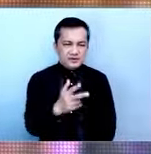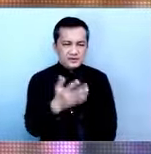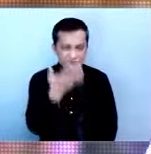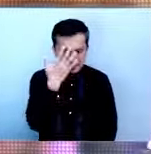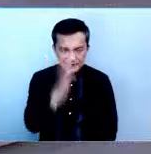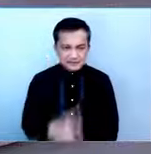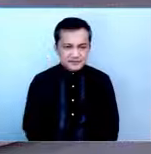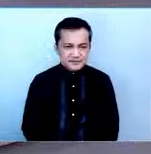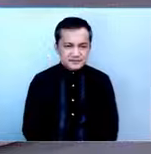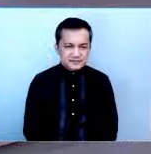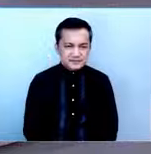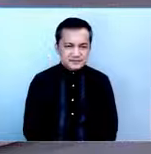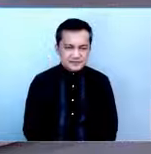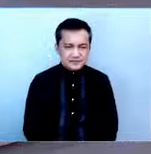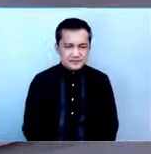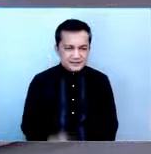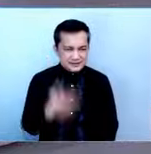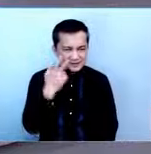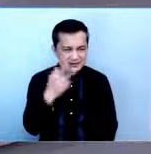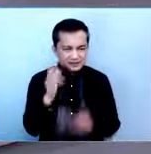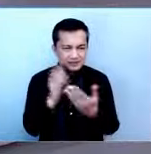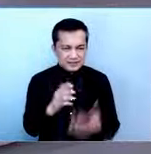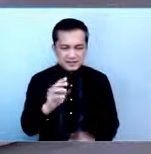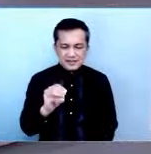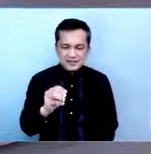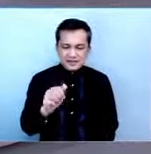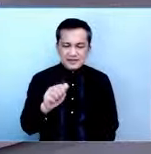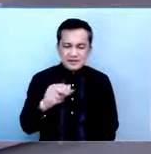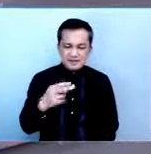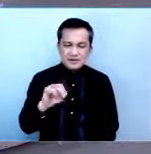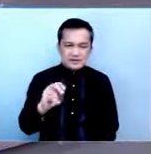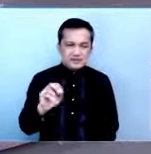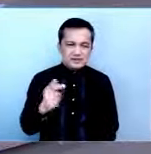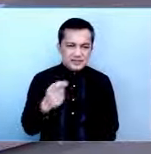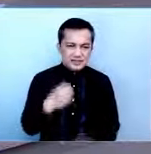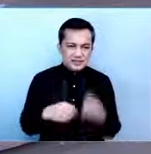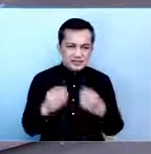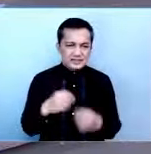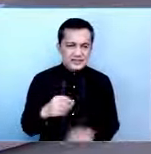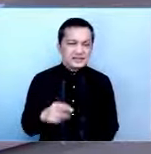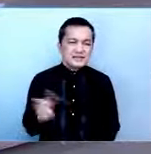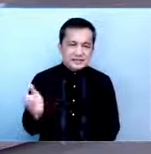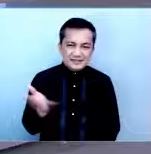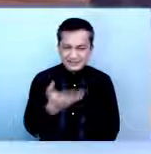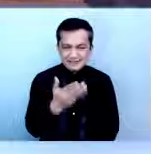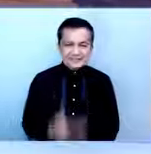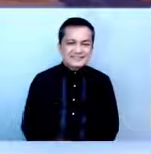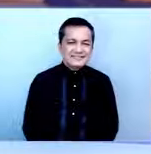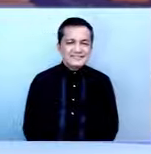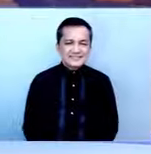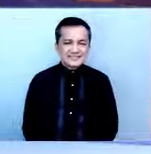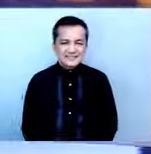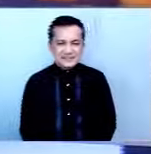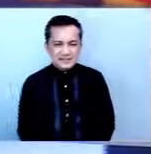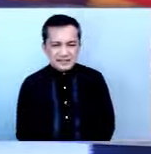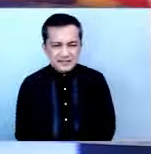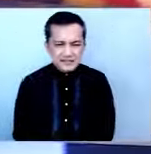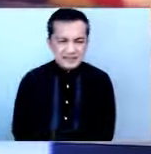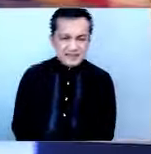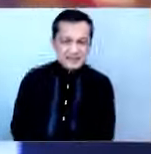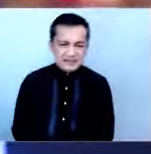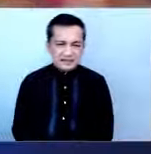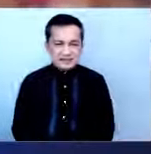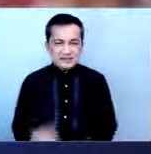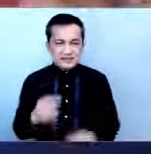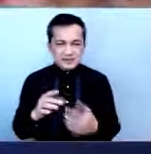na natin itong mga dinala mo. Ito, Majong. Majong Kakanin. Yes. So yung mga nagmamajong dyan. Especially po for this Chinese New